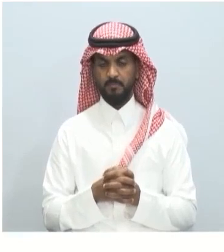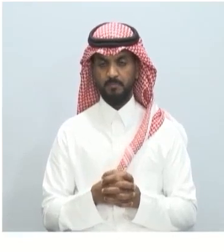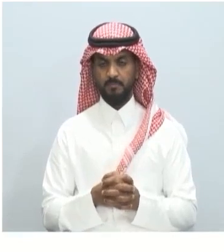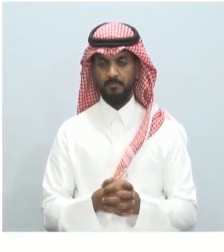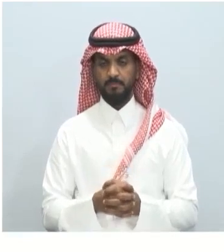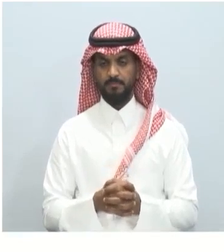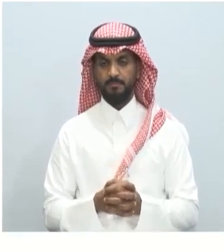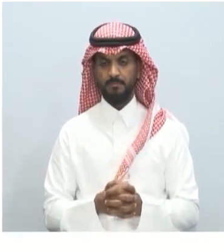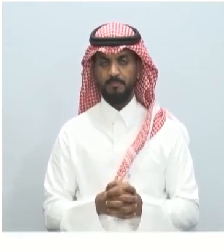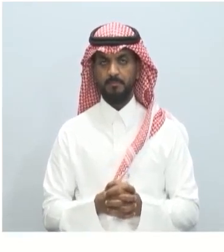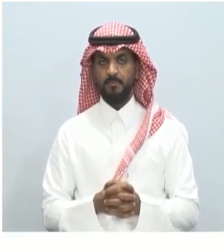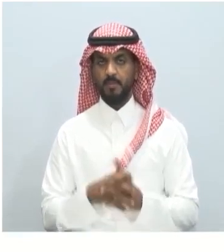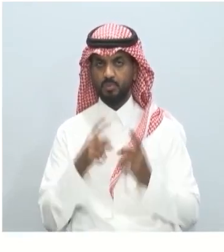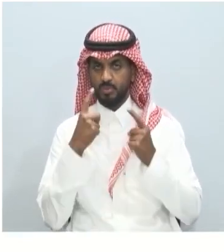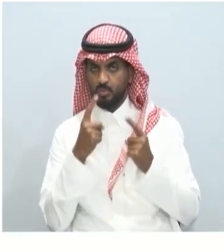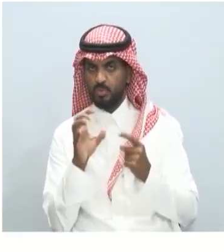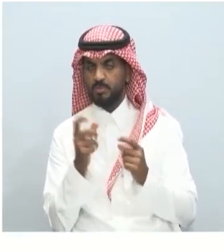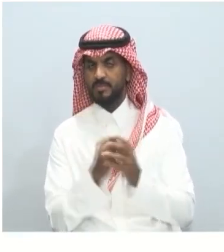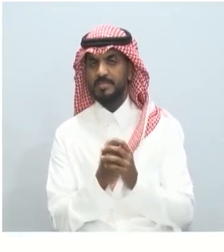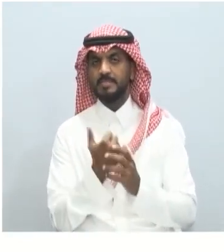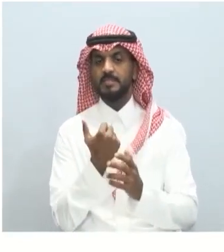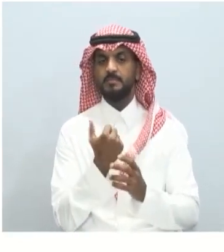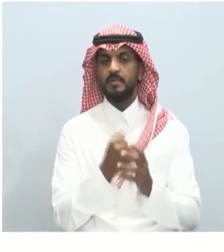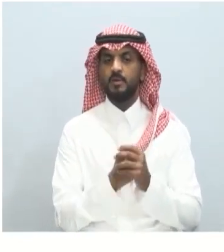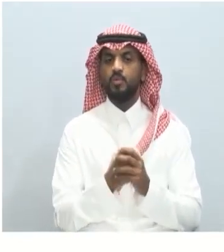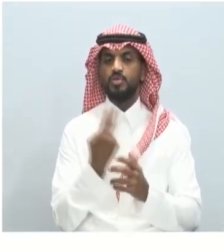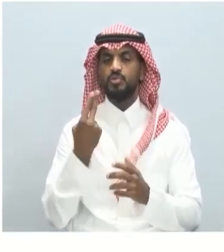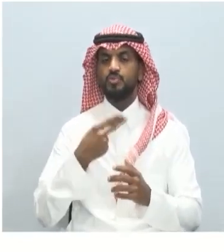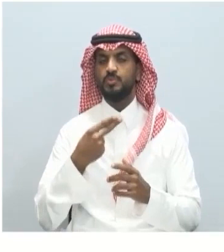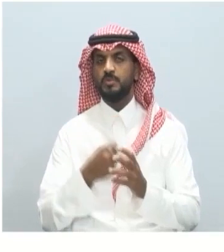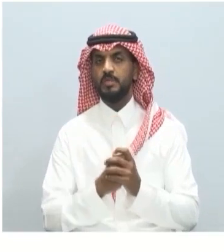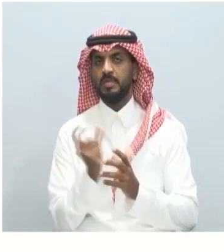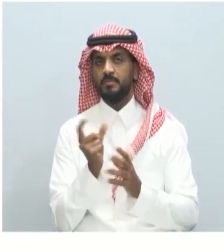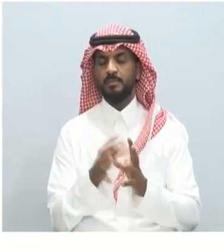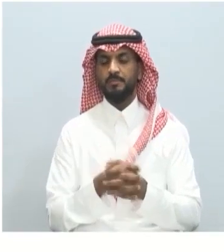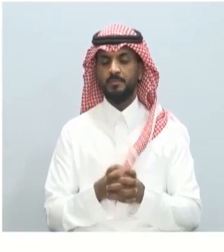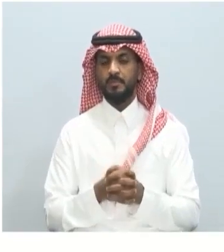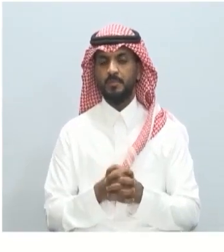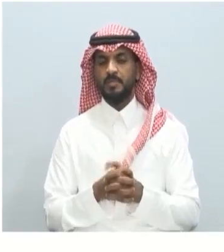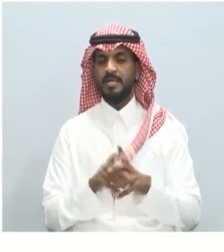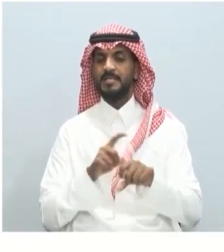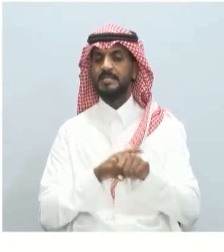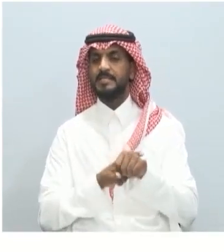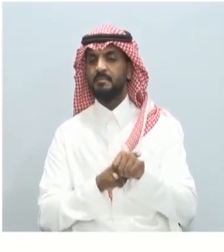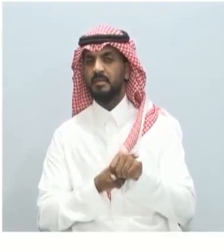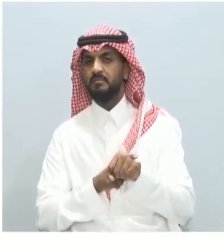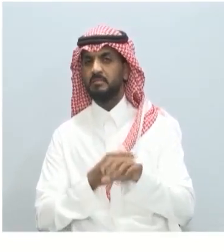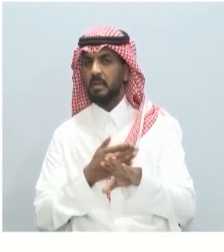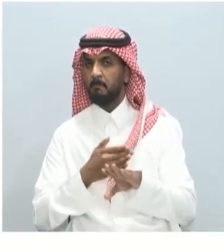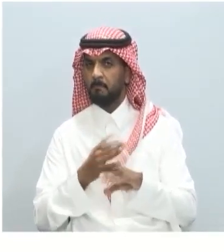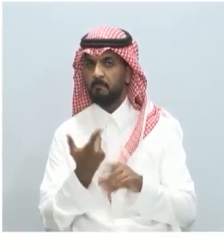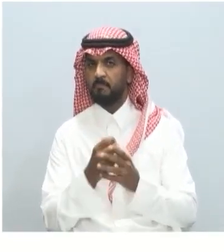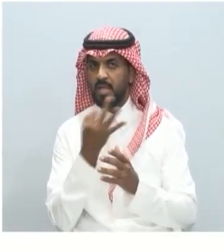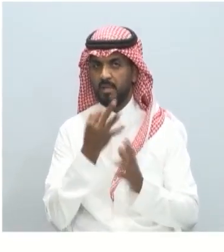النص جميل النص تقريبا 6 و20 كلمه طيب ما الزمن المستغرق في